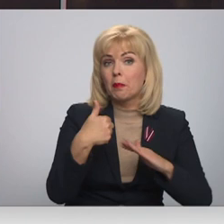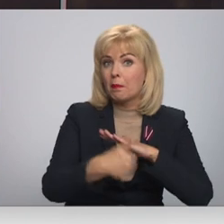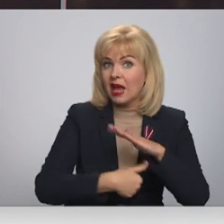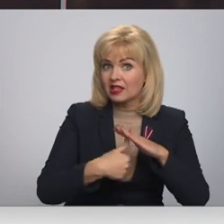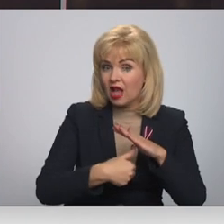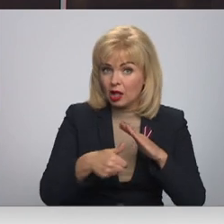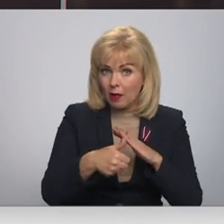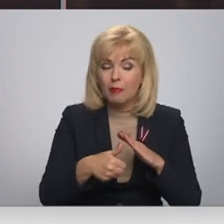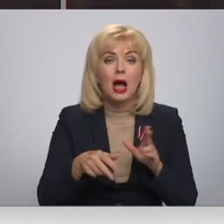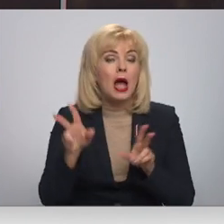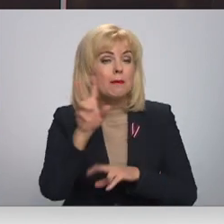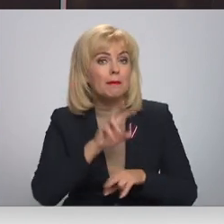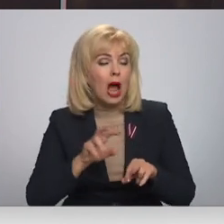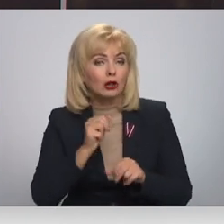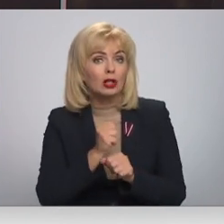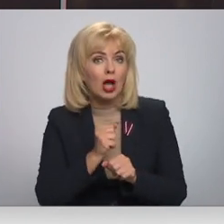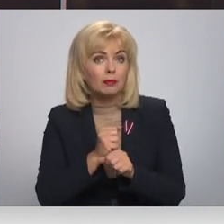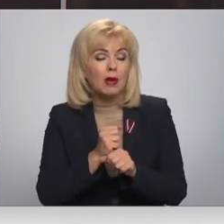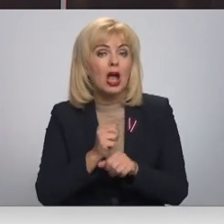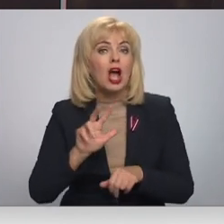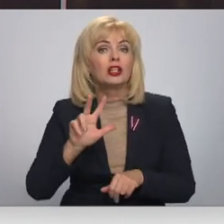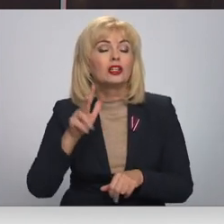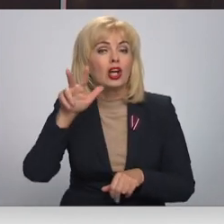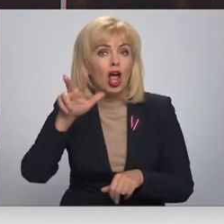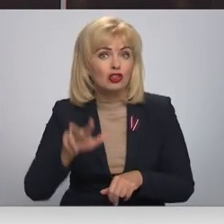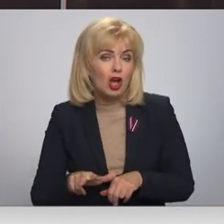rādītāji. Darba meklētāji īpatsvars 3. ceturksnī bija